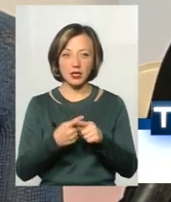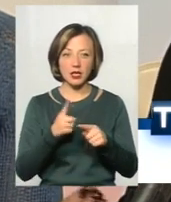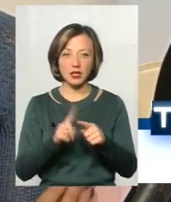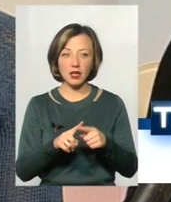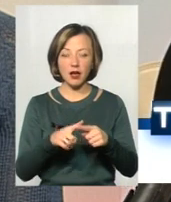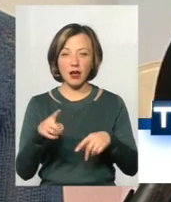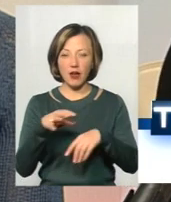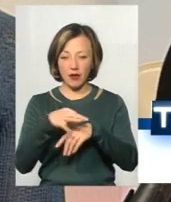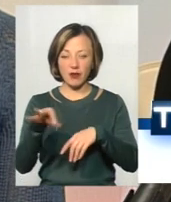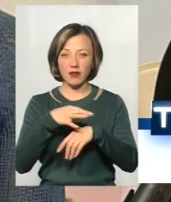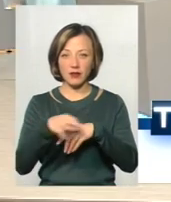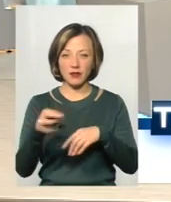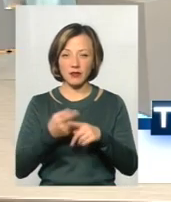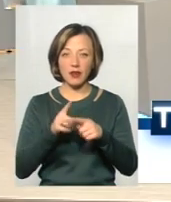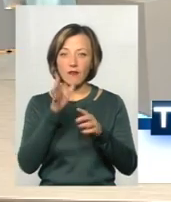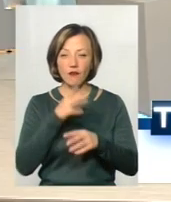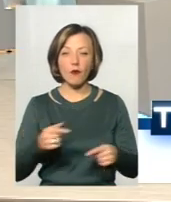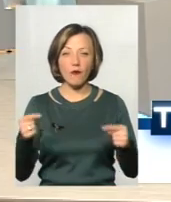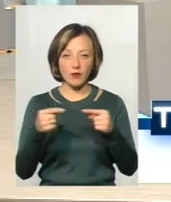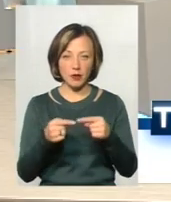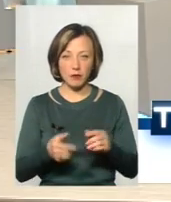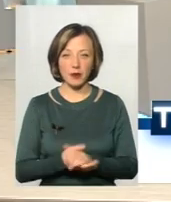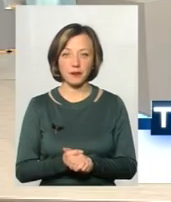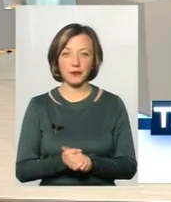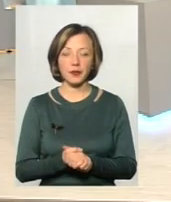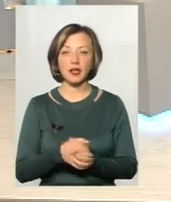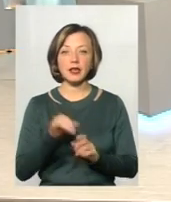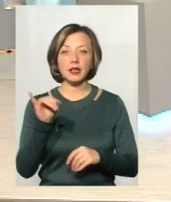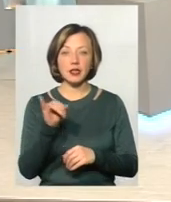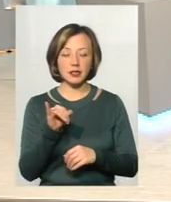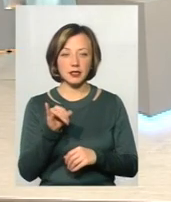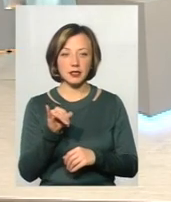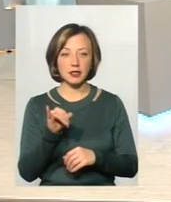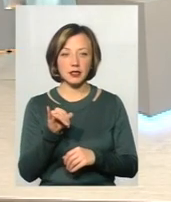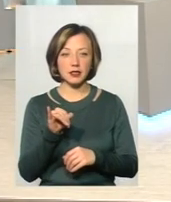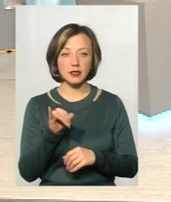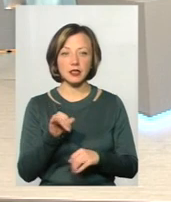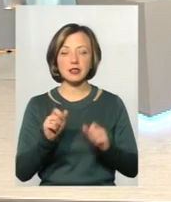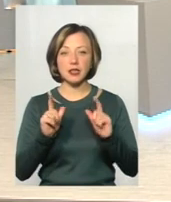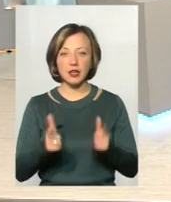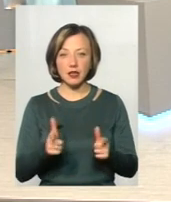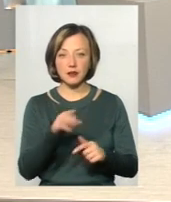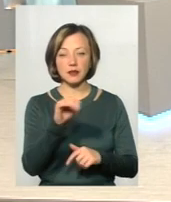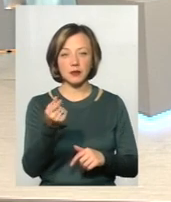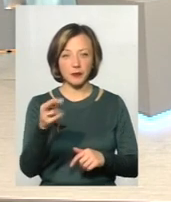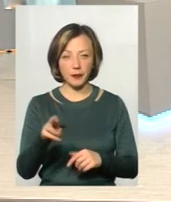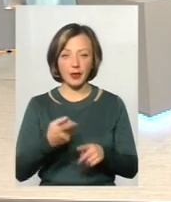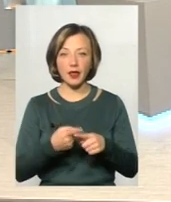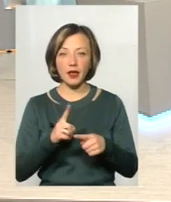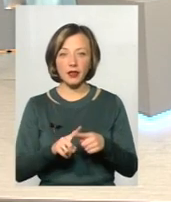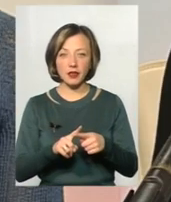демодекоз, или если сделать это вовремя. И знаете, и я вот согласно Татьяне, знаете, что